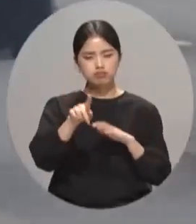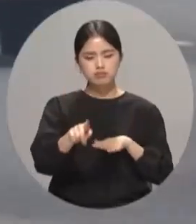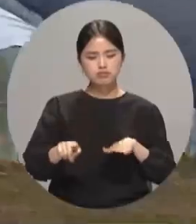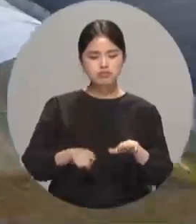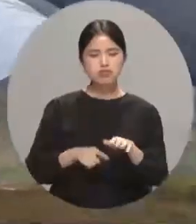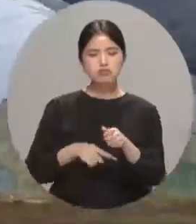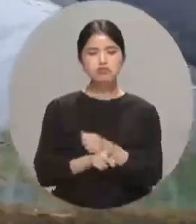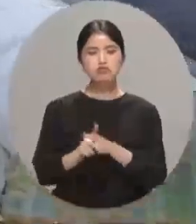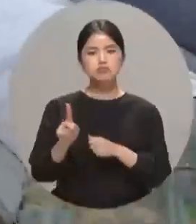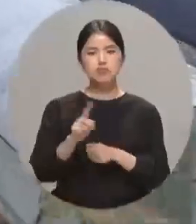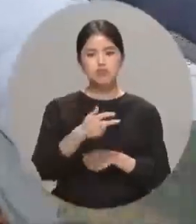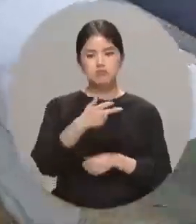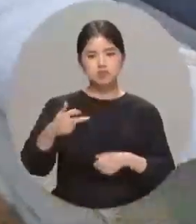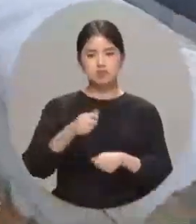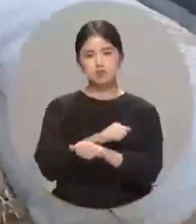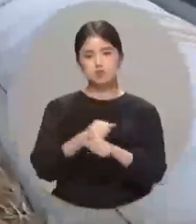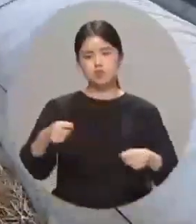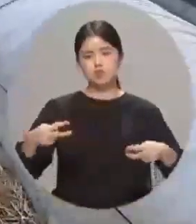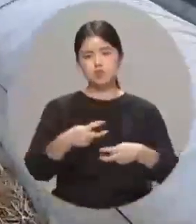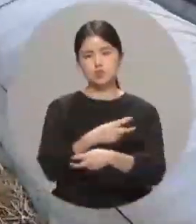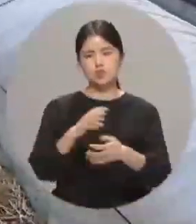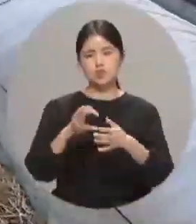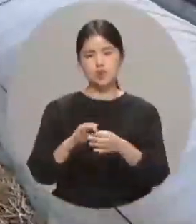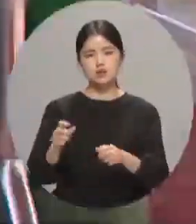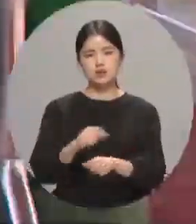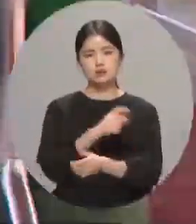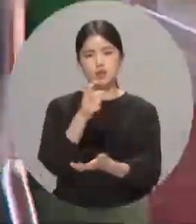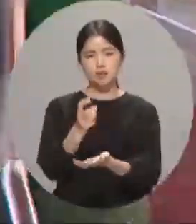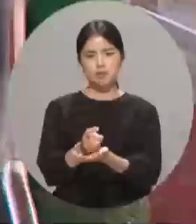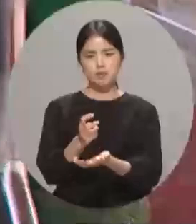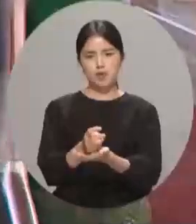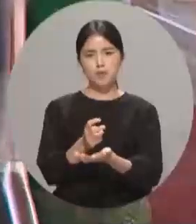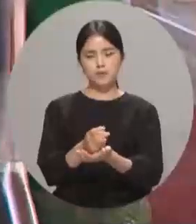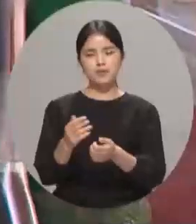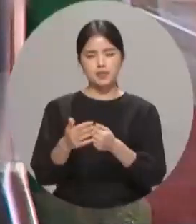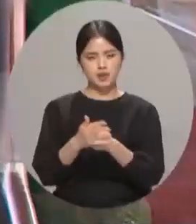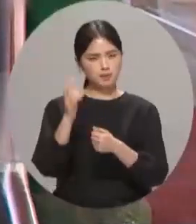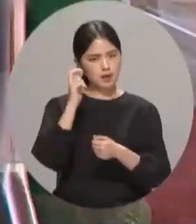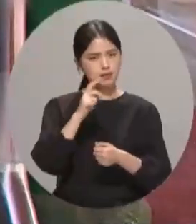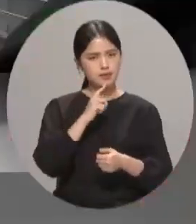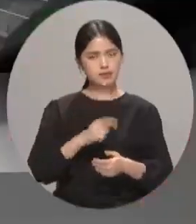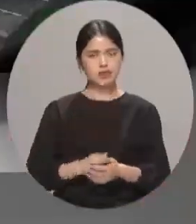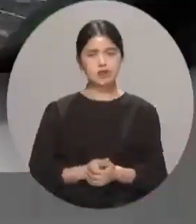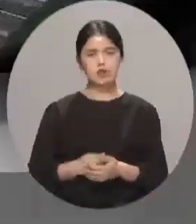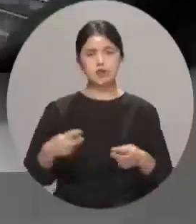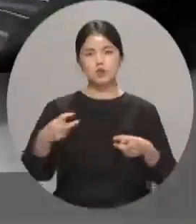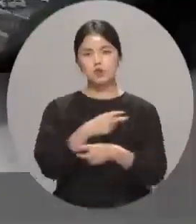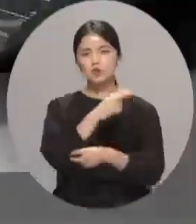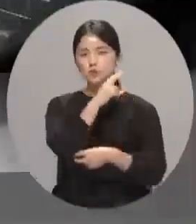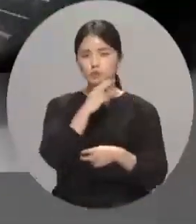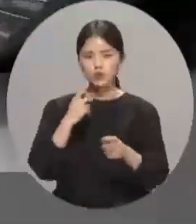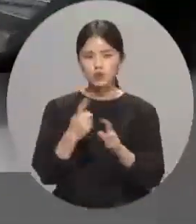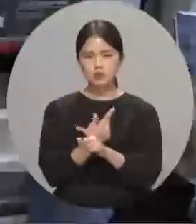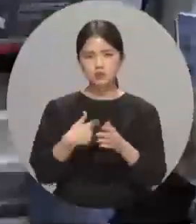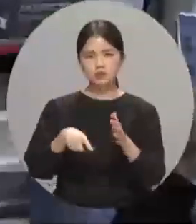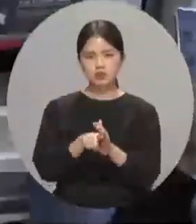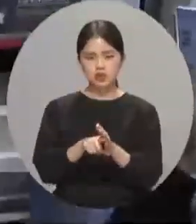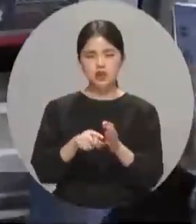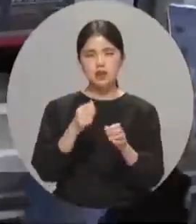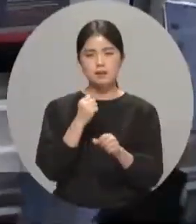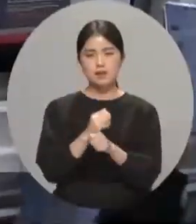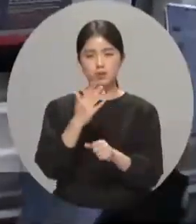것은 대도시권 광역교통관리에 관한 특별법이 한몫하고 있습니다. 교통편의 개선을 위해